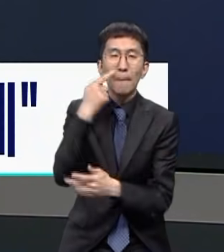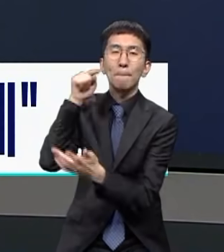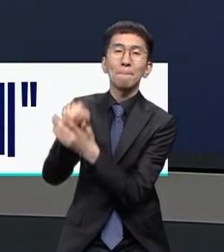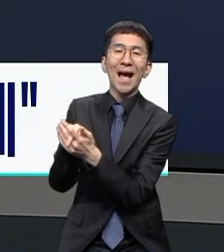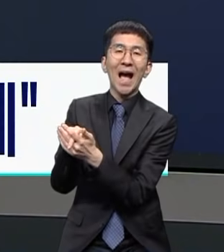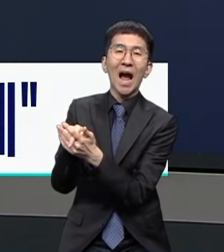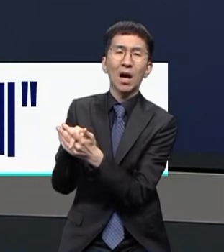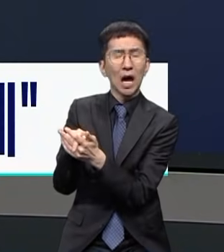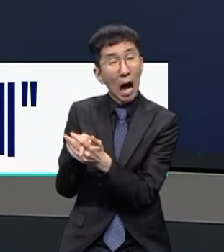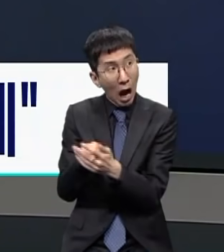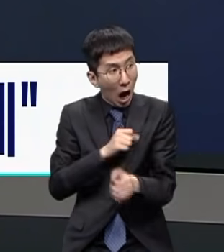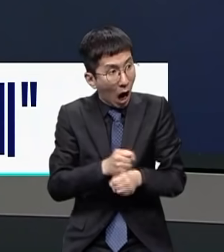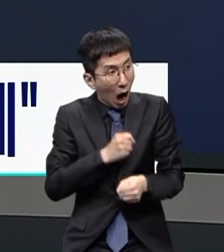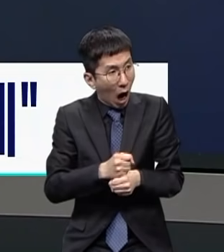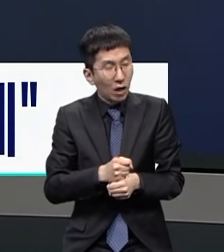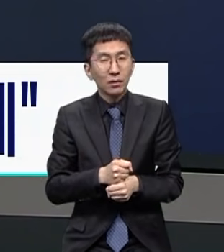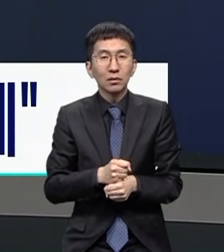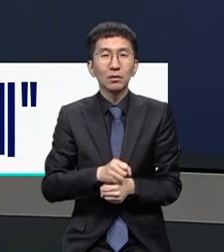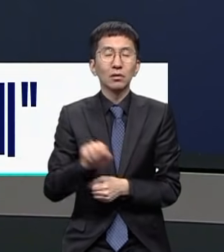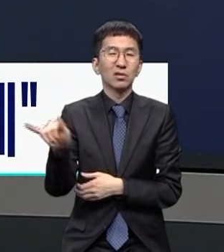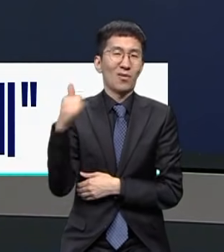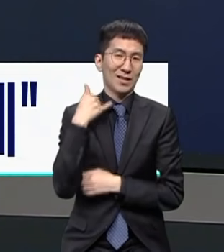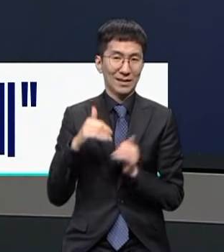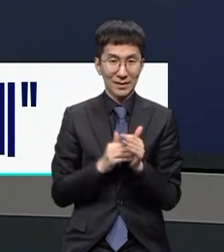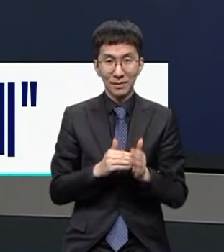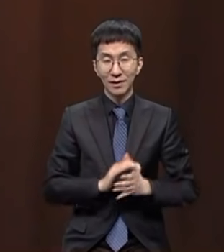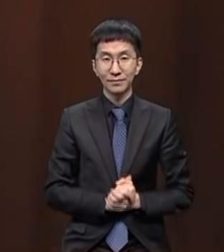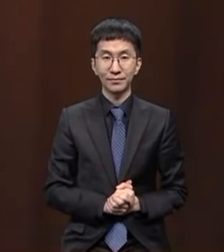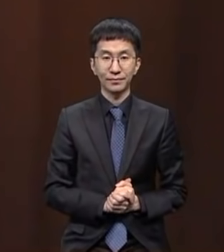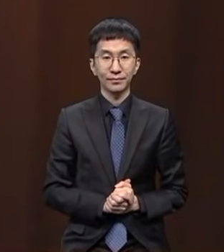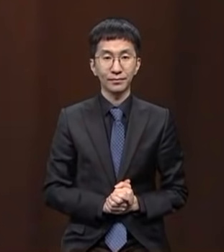제보가 들어왔습니다. 이현정 기자입니다.